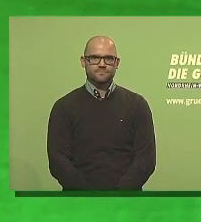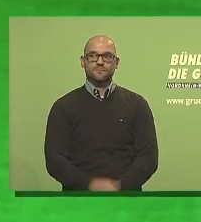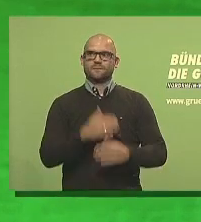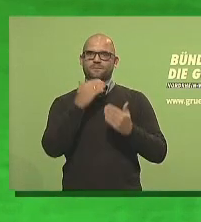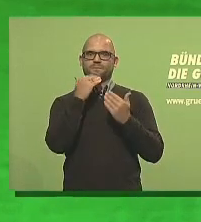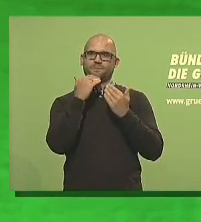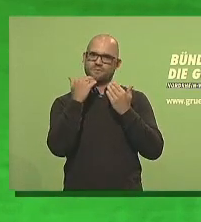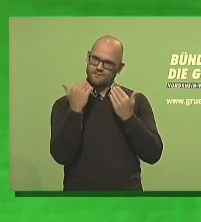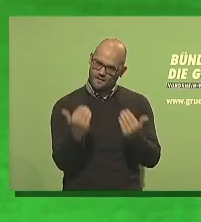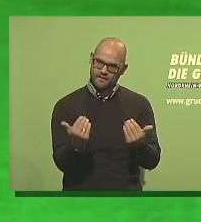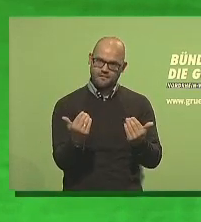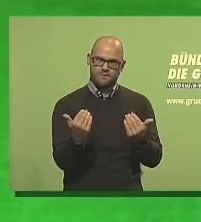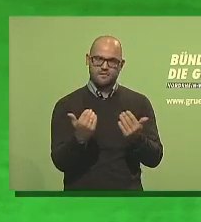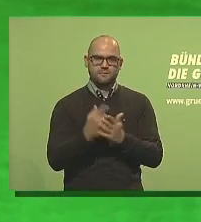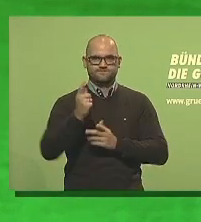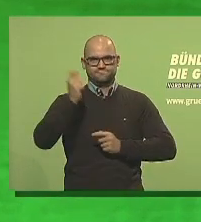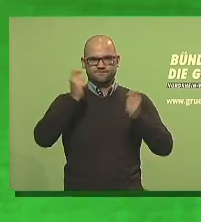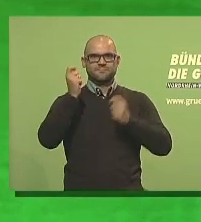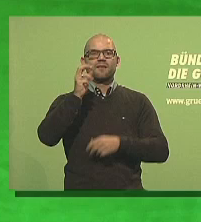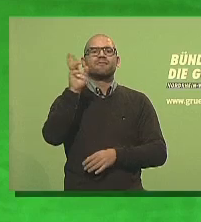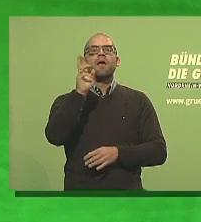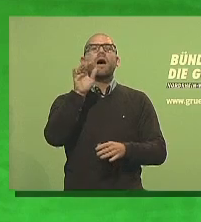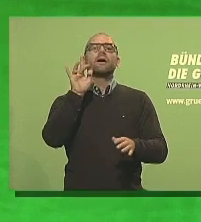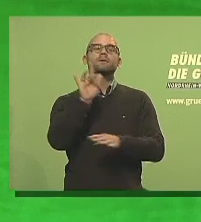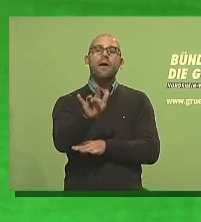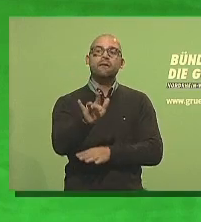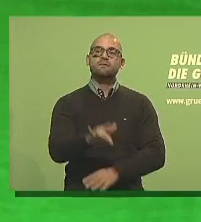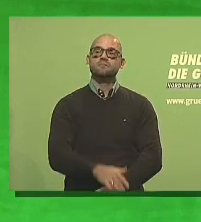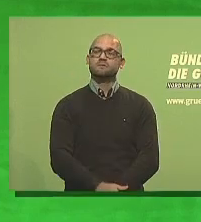Danke für das Votum. Wer ist dagegen?